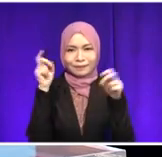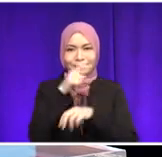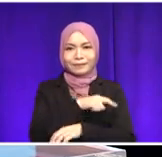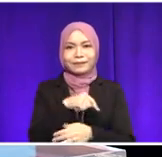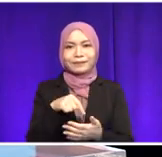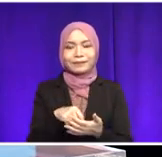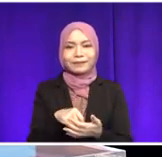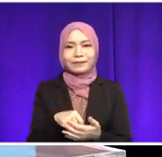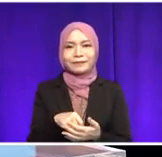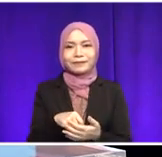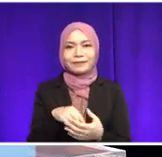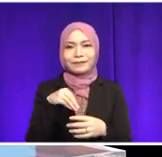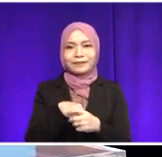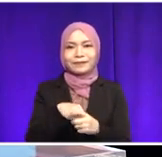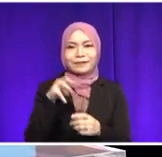delima maisumber